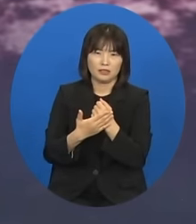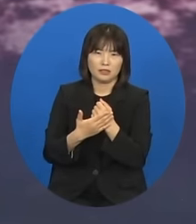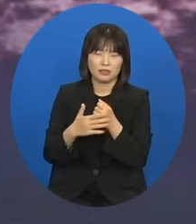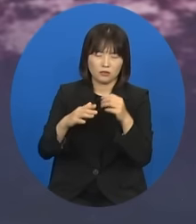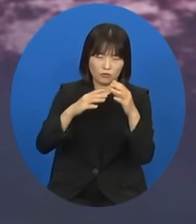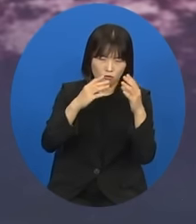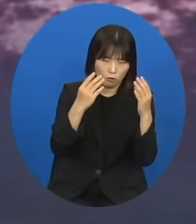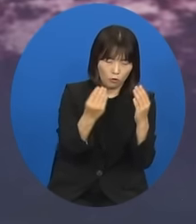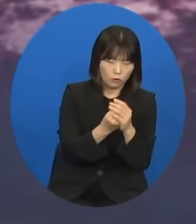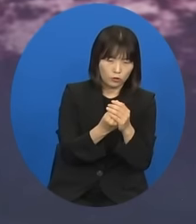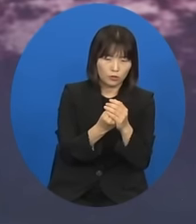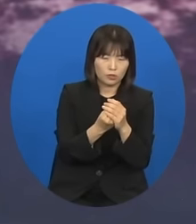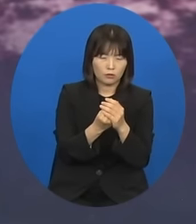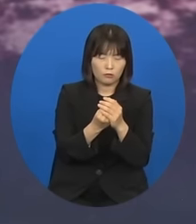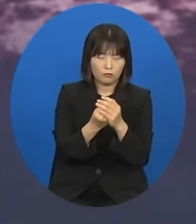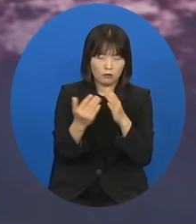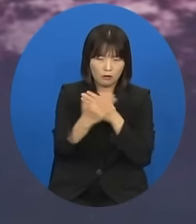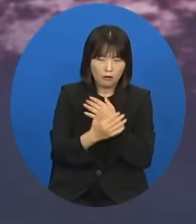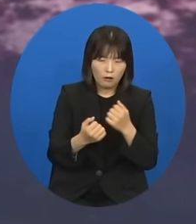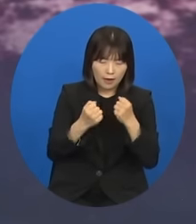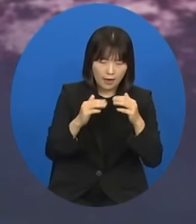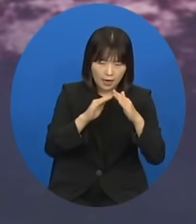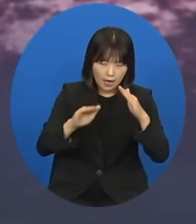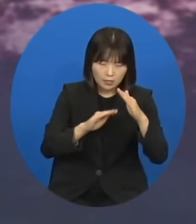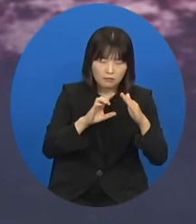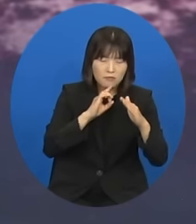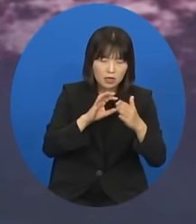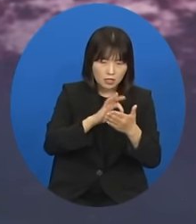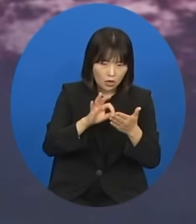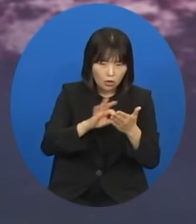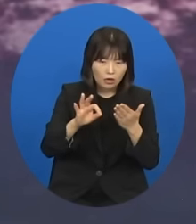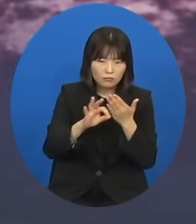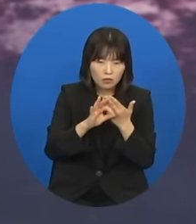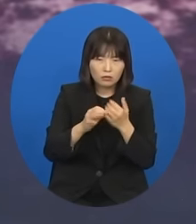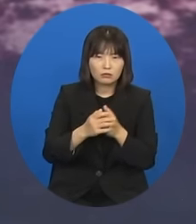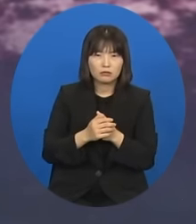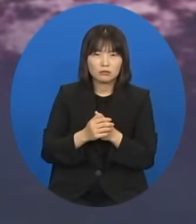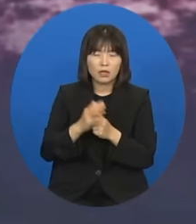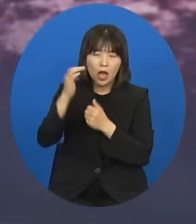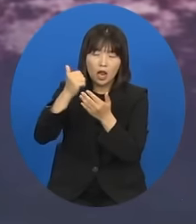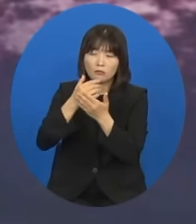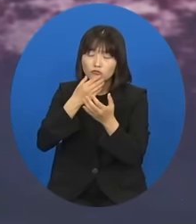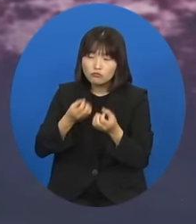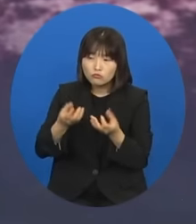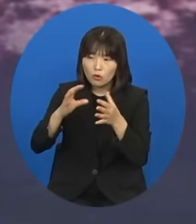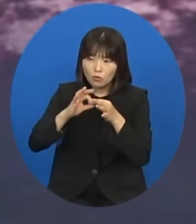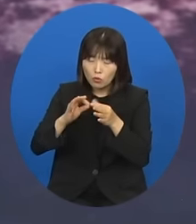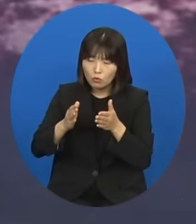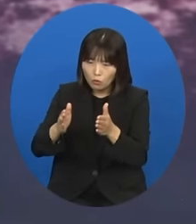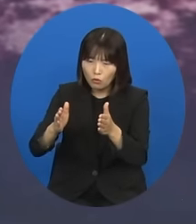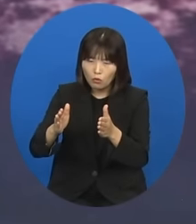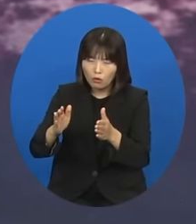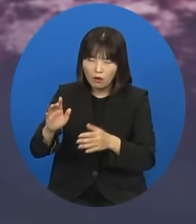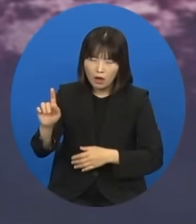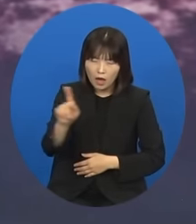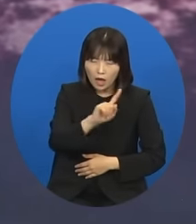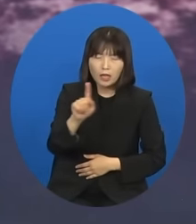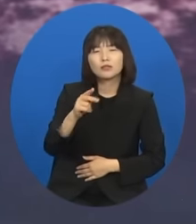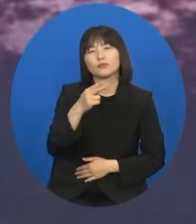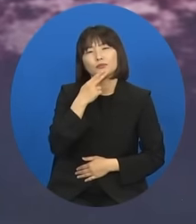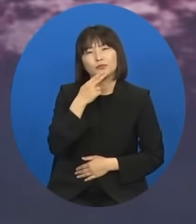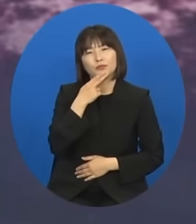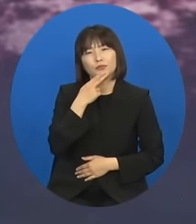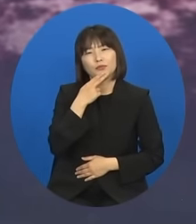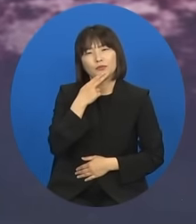가정 건강함 가정만 쓴다면 여러분 누가 하나님의 축복의 통론 아무도 아무도 없어 저를 포함해서 아무도